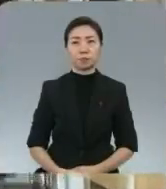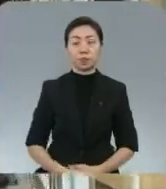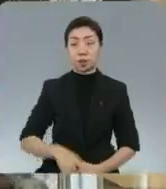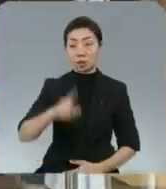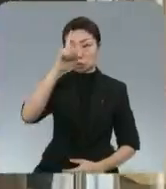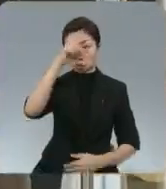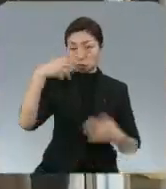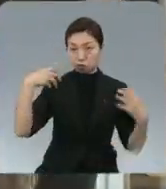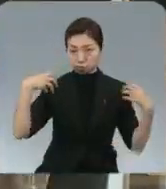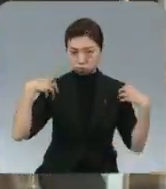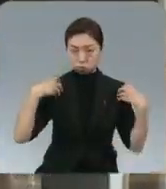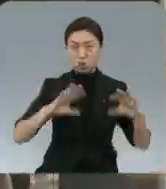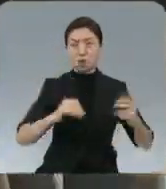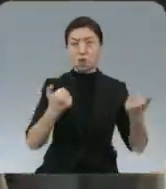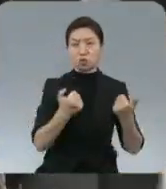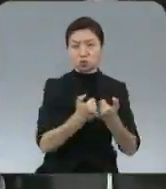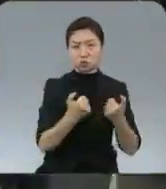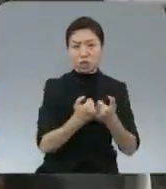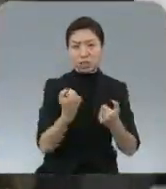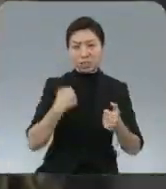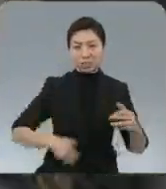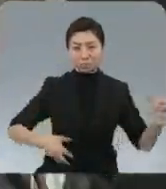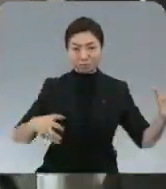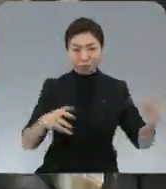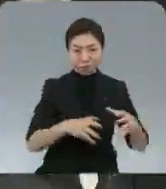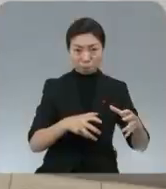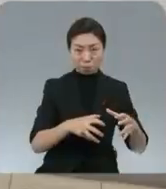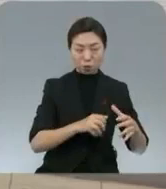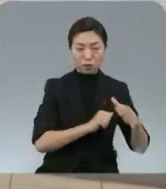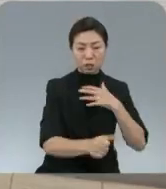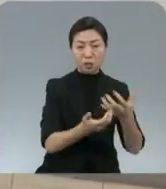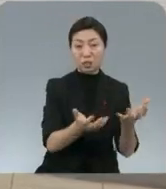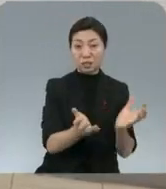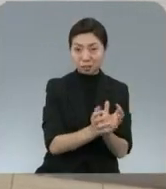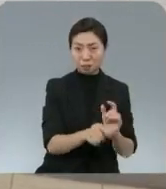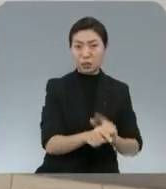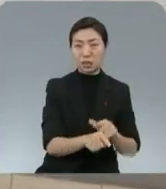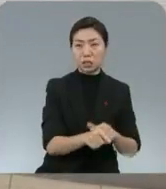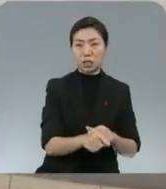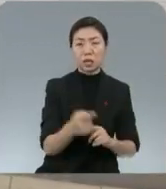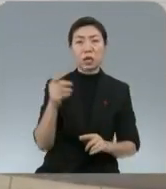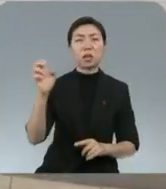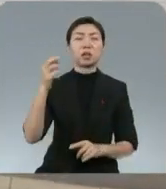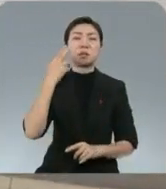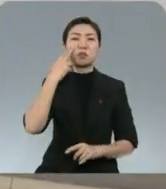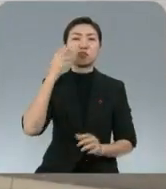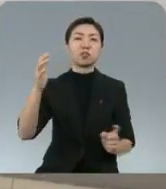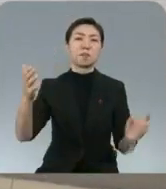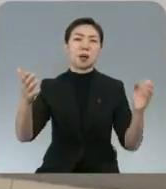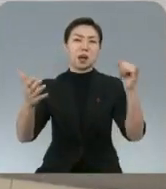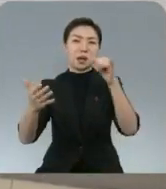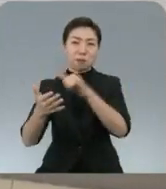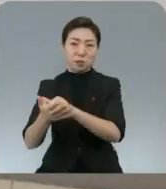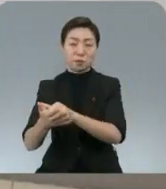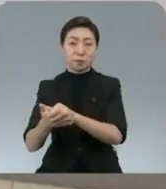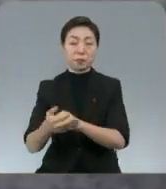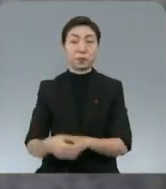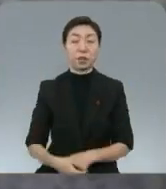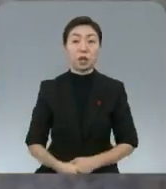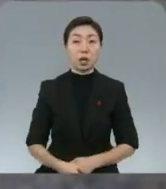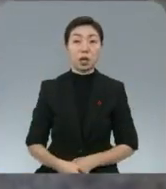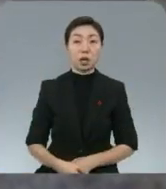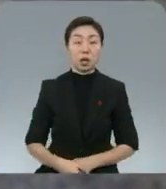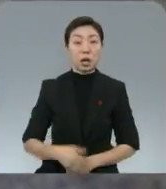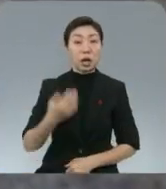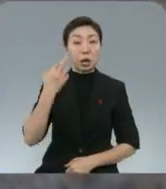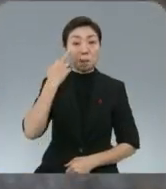韩国政府和国会联合代表团抵达华盛顿，与美方就通胀削减法案、电动汽车补贴问题进